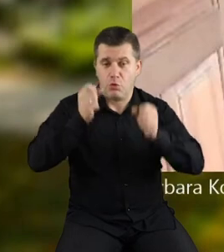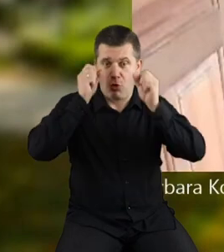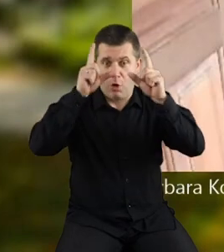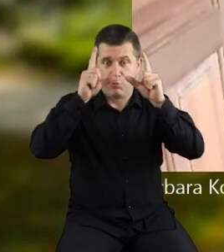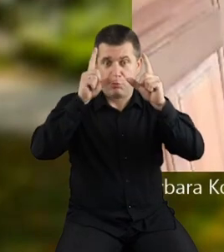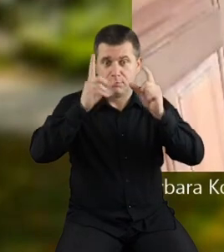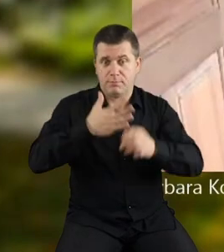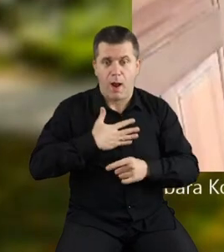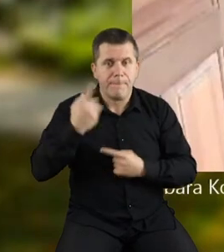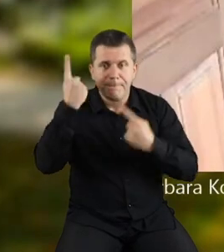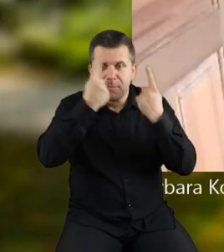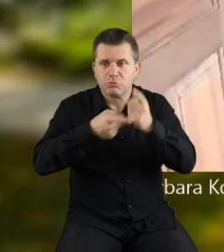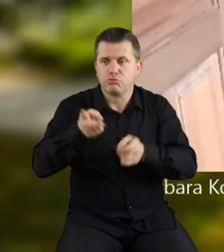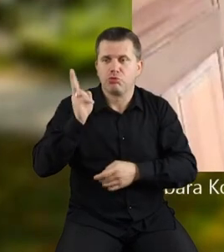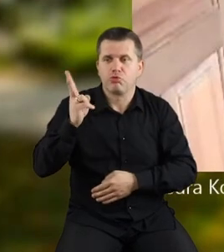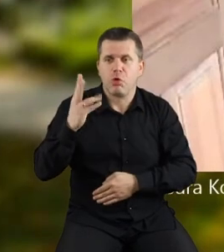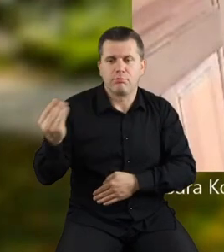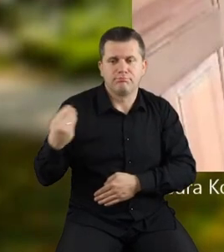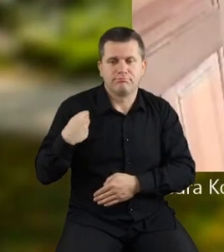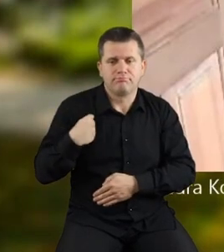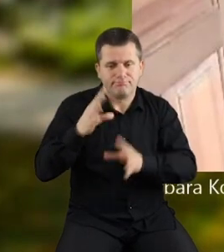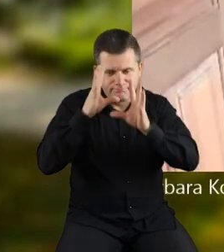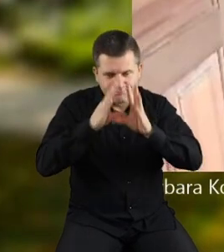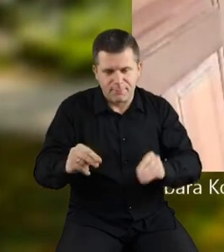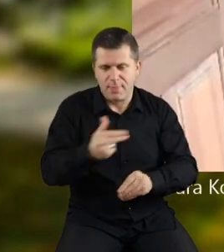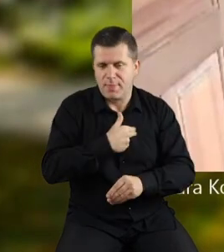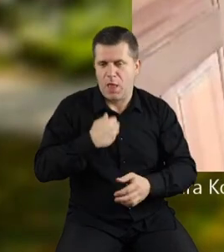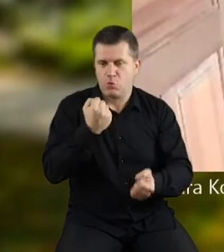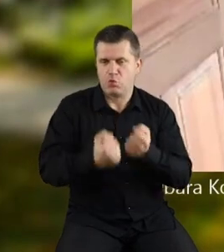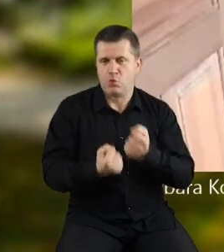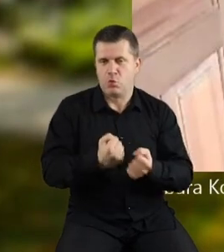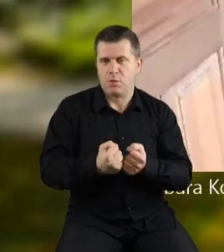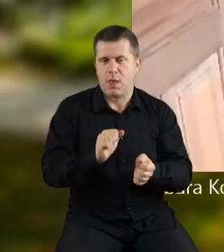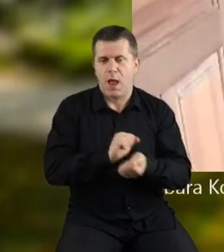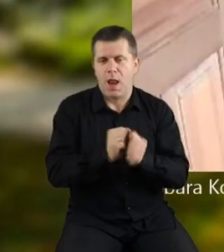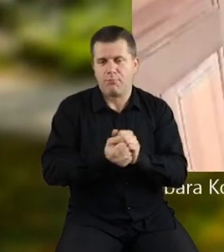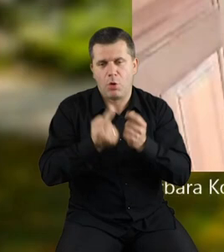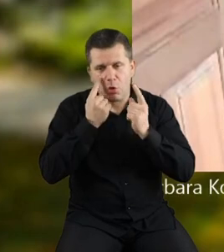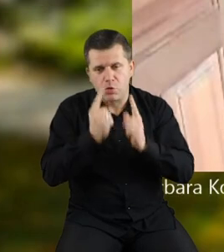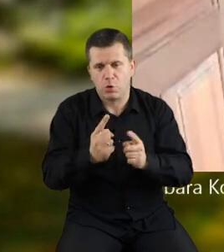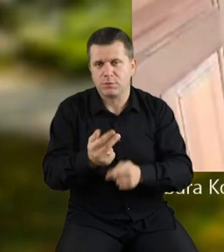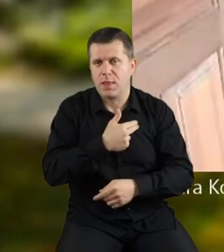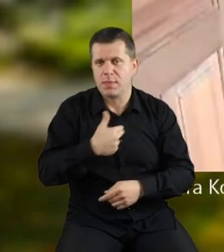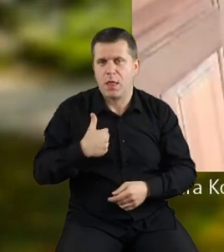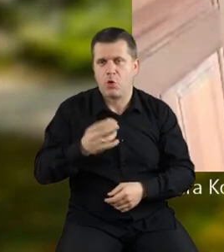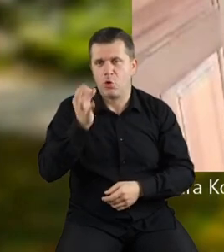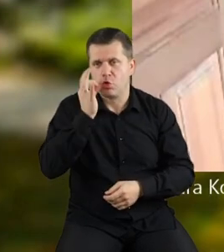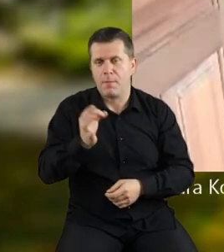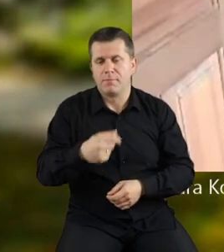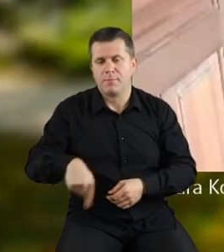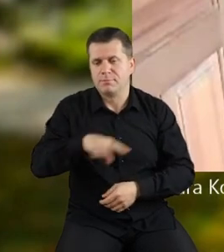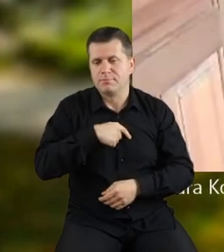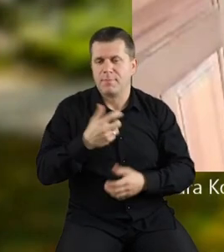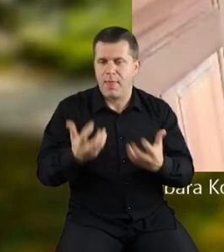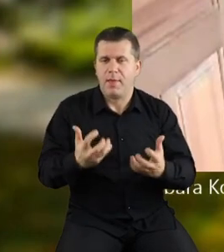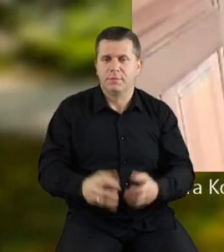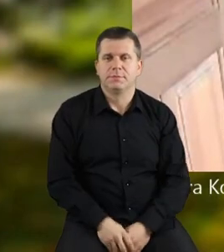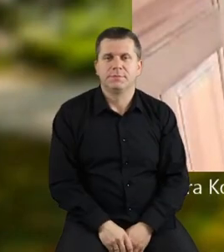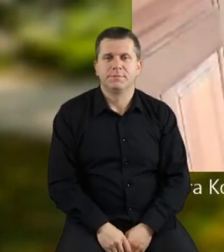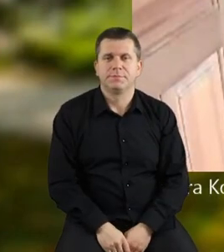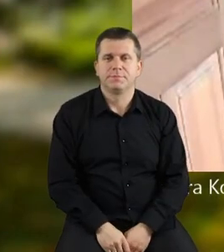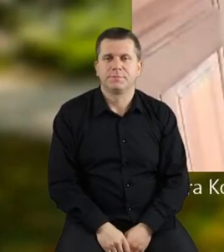się z myślą, że ktoś docenił nasz trud albo dostrzegł nasze dobre